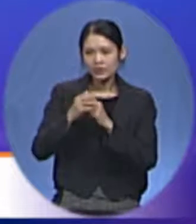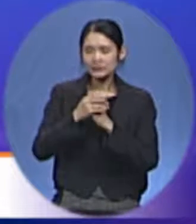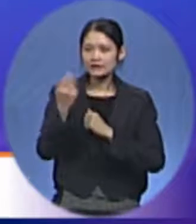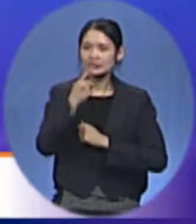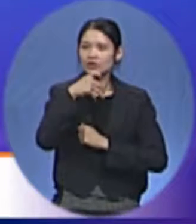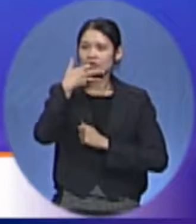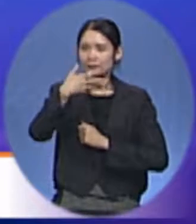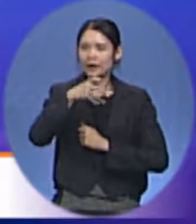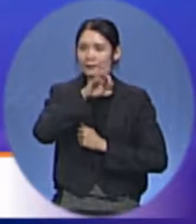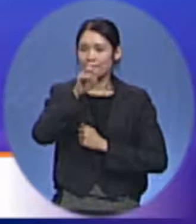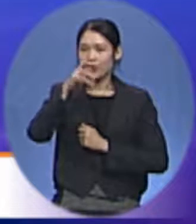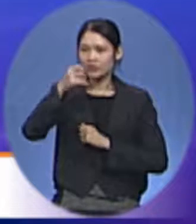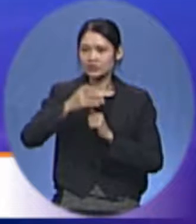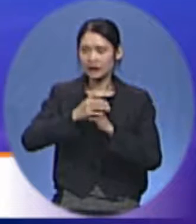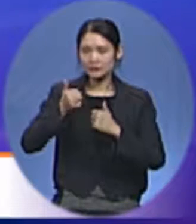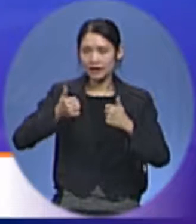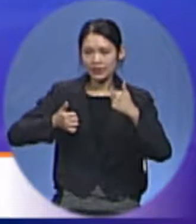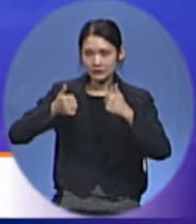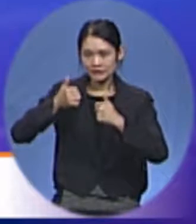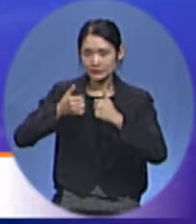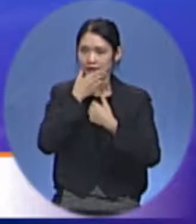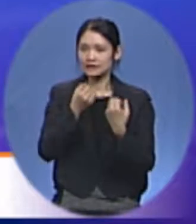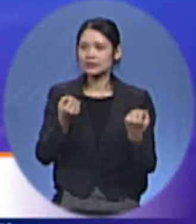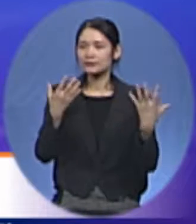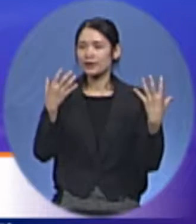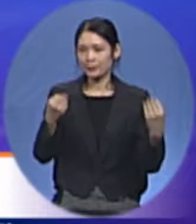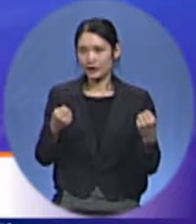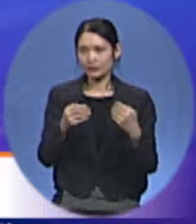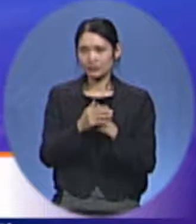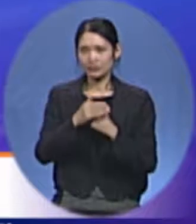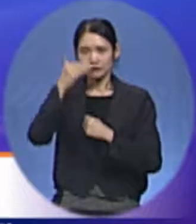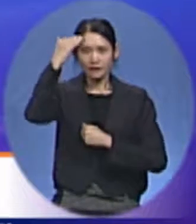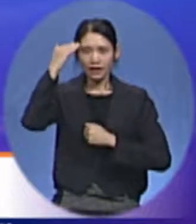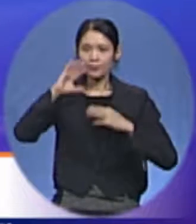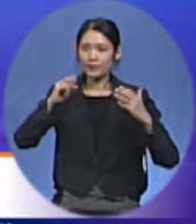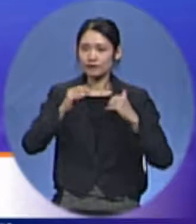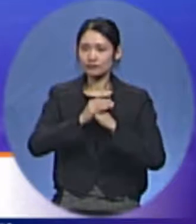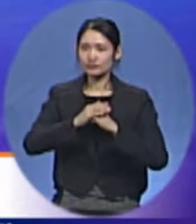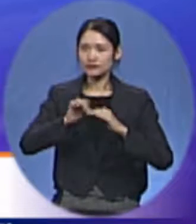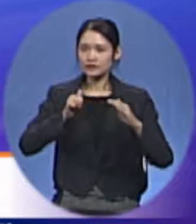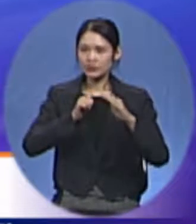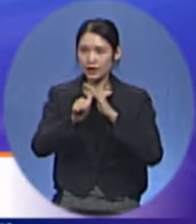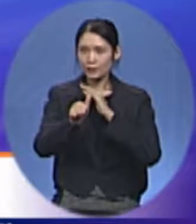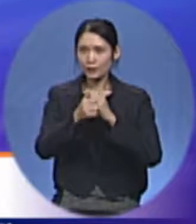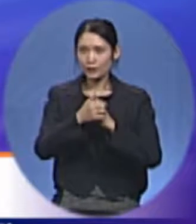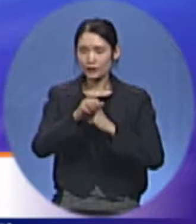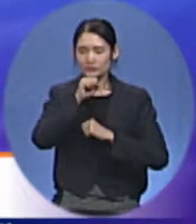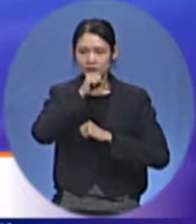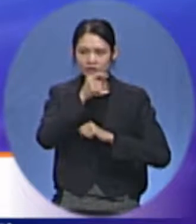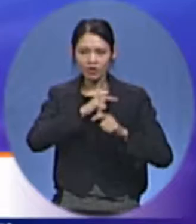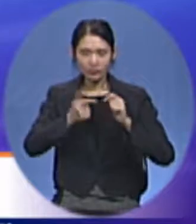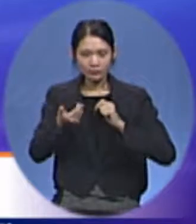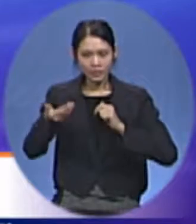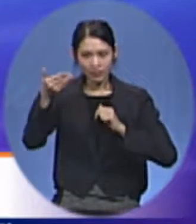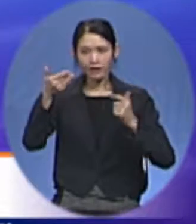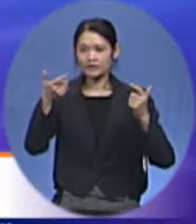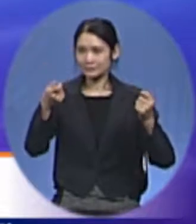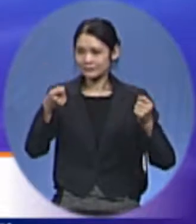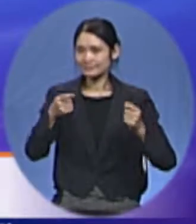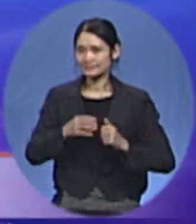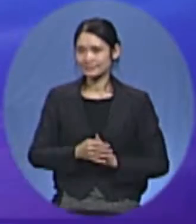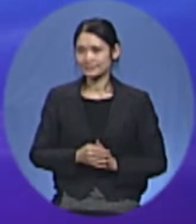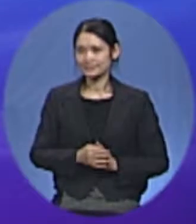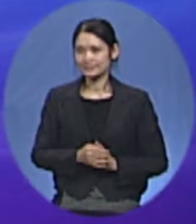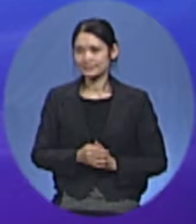평창 동계 패럴림픽 테스트 이벤트가 한창인데요. 대한민국 국가대표팀의 성적이 상승세를 타고 있습니다. 정두리 기자가